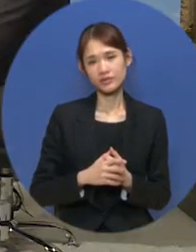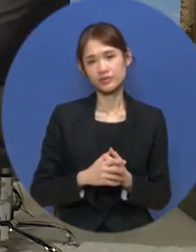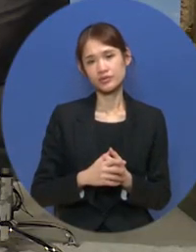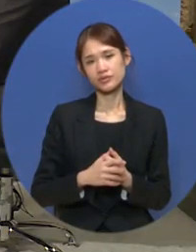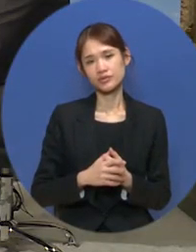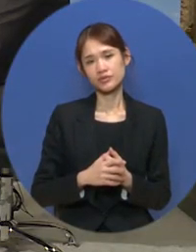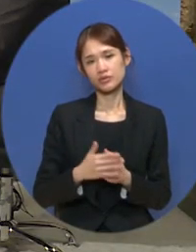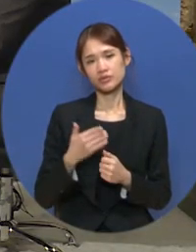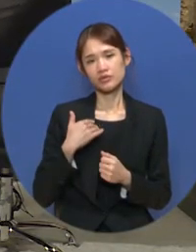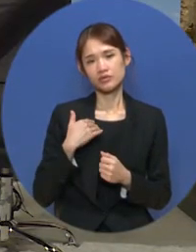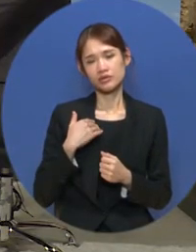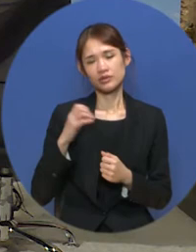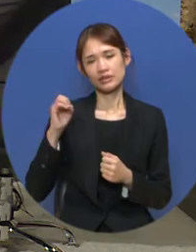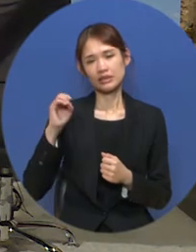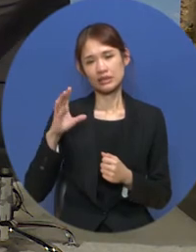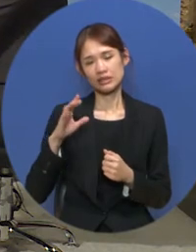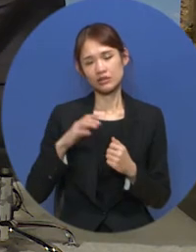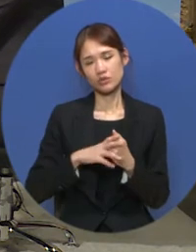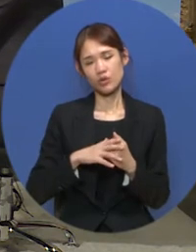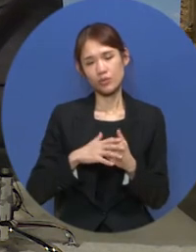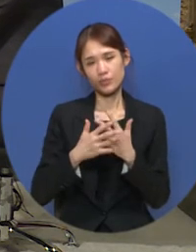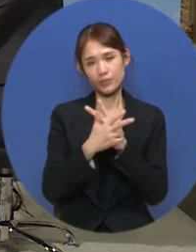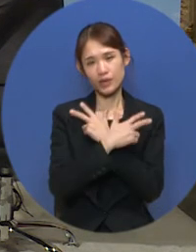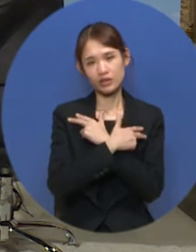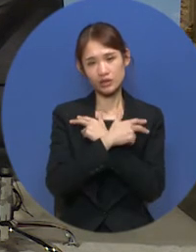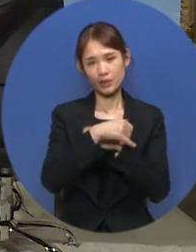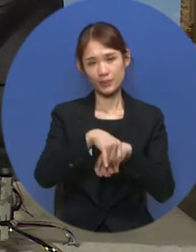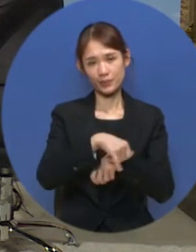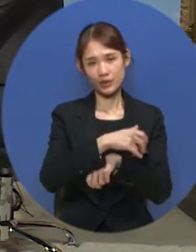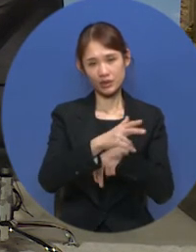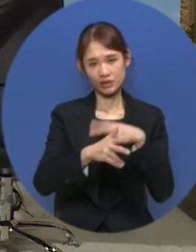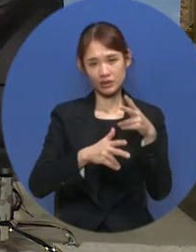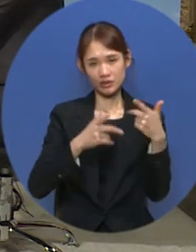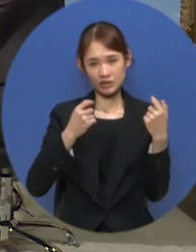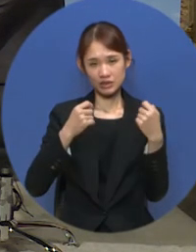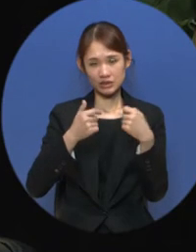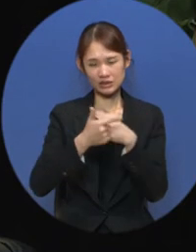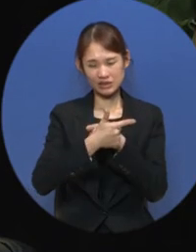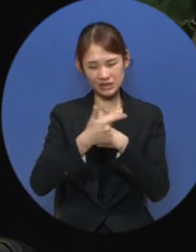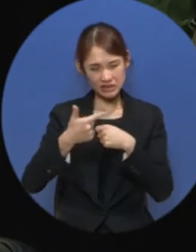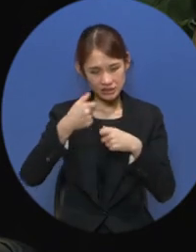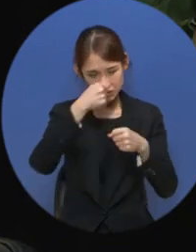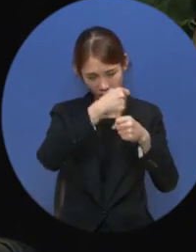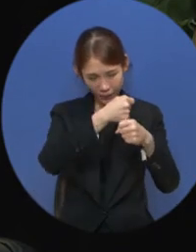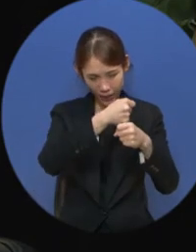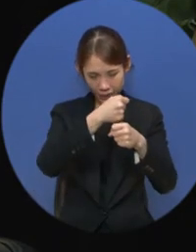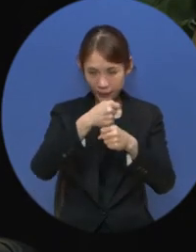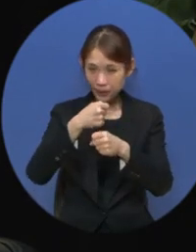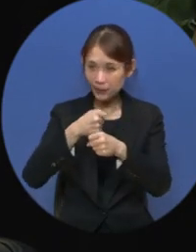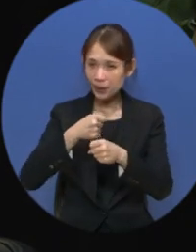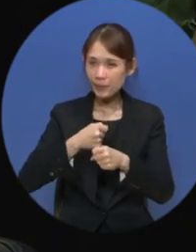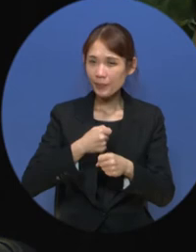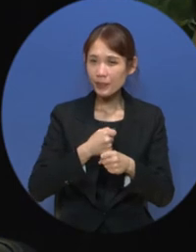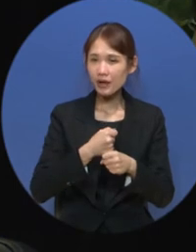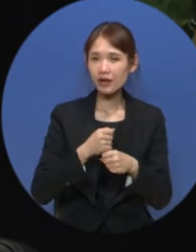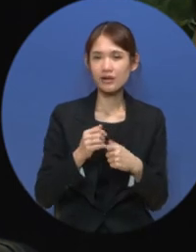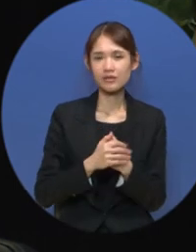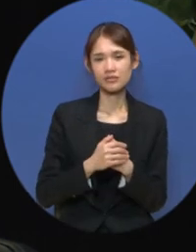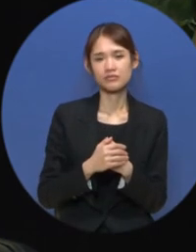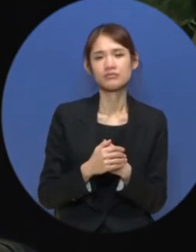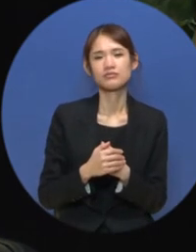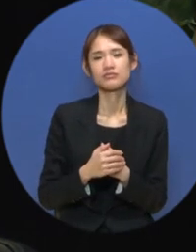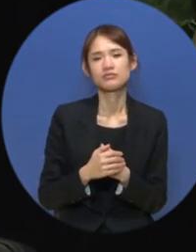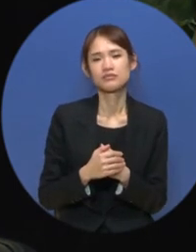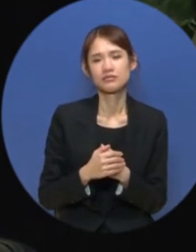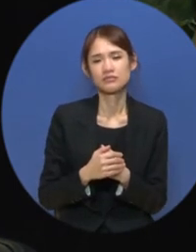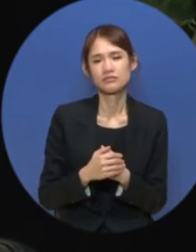사실 저희는 이제 기존 뭐 패션 그 비즈니스처럼 이렇게 막 대량으로 생산해가지고